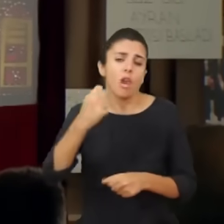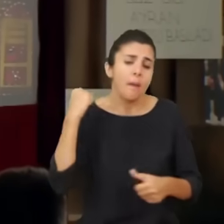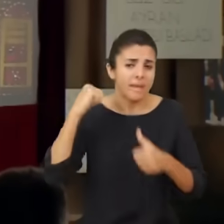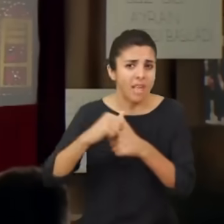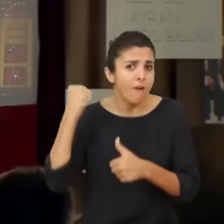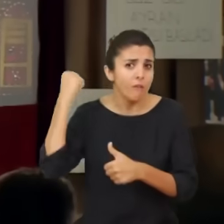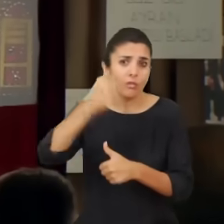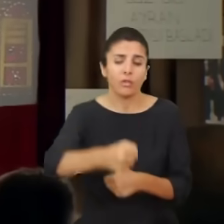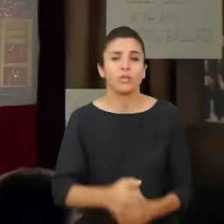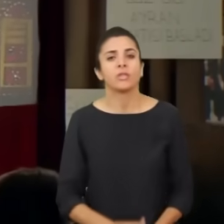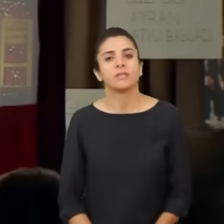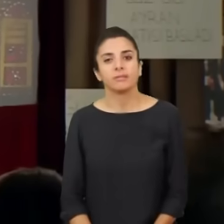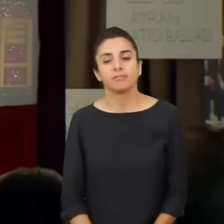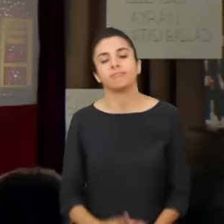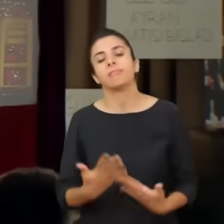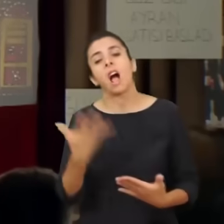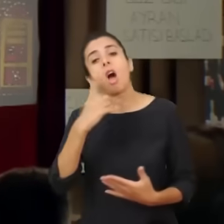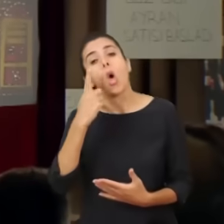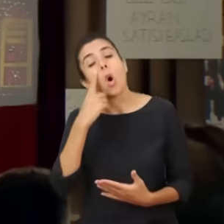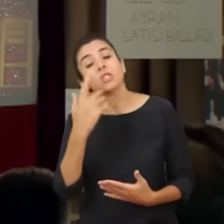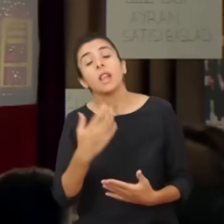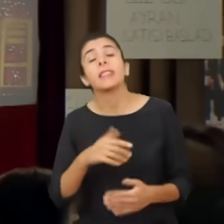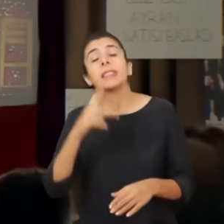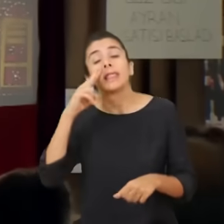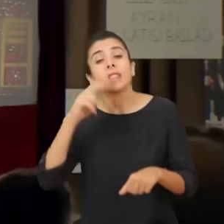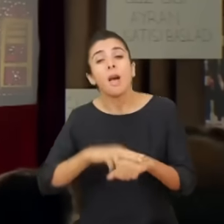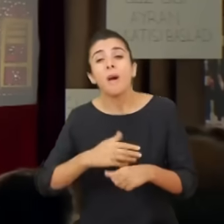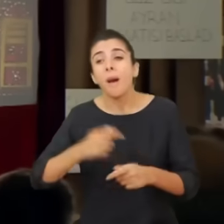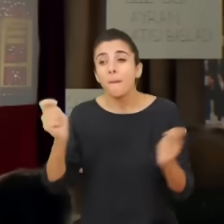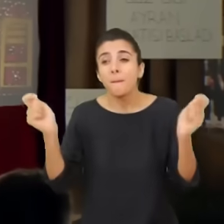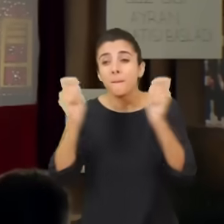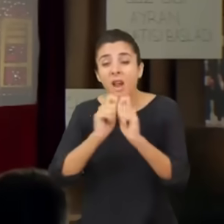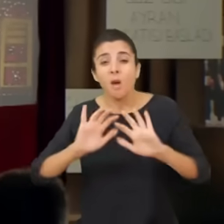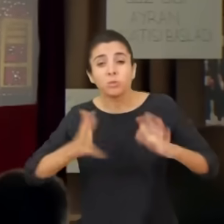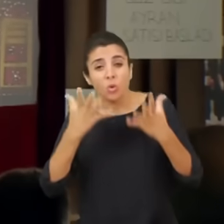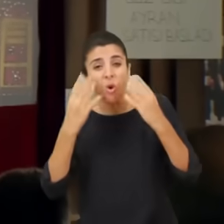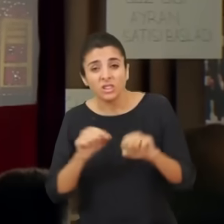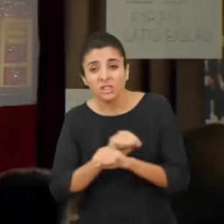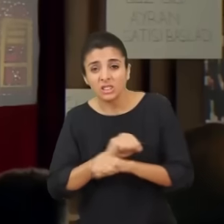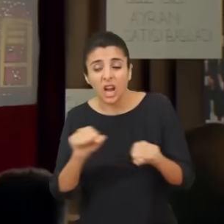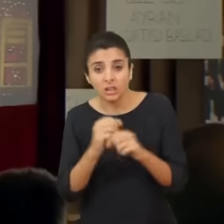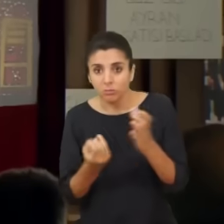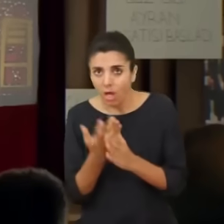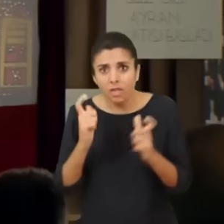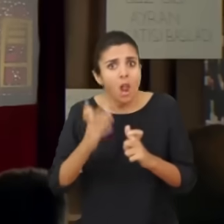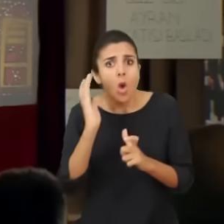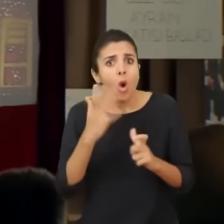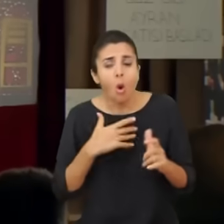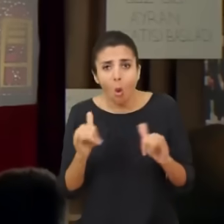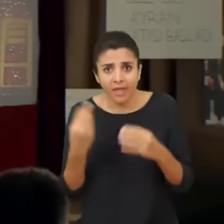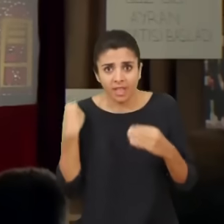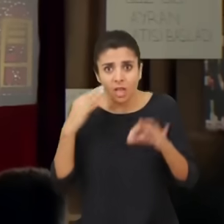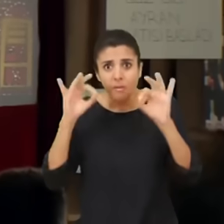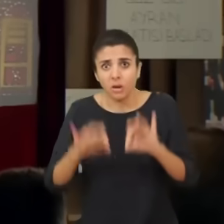vurur. Ah Karagöz'üm ah vallahi yıktın perdeyi eğledin yine viran. Nereye gidiyoruz ya dur oyun daha yeni başlamadı mı? Ya Karagöz'üm